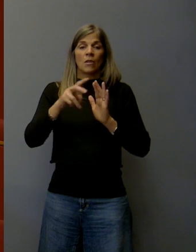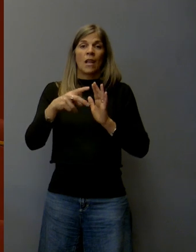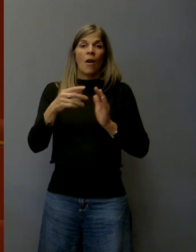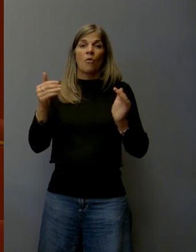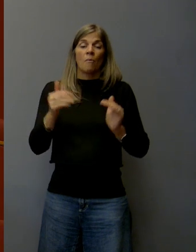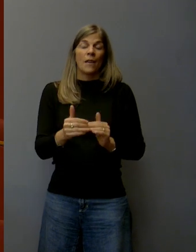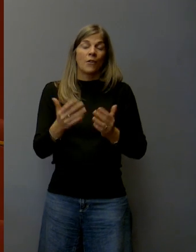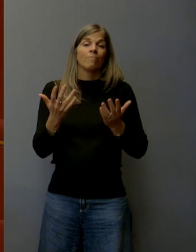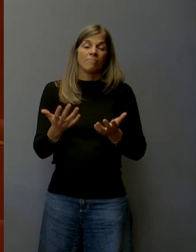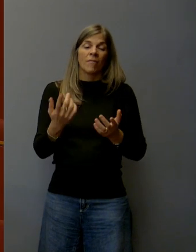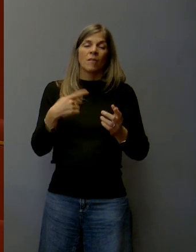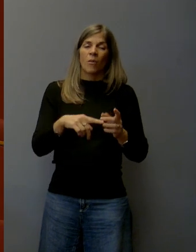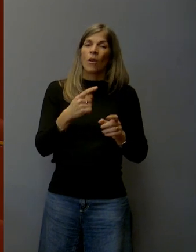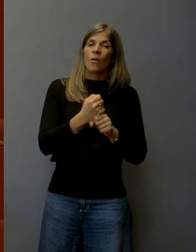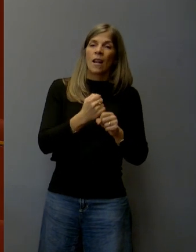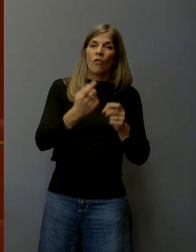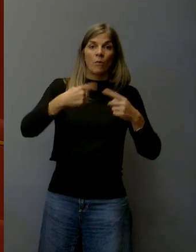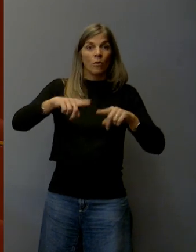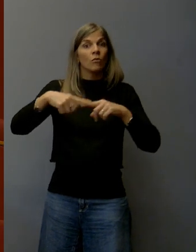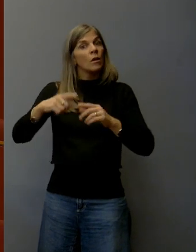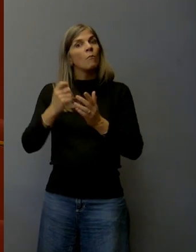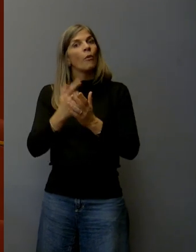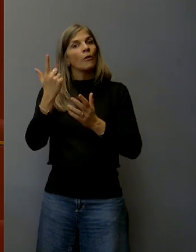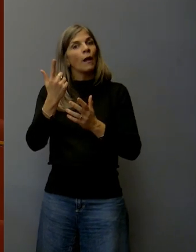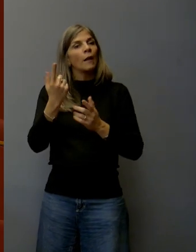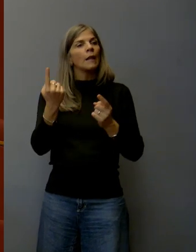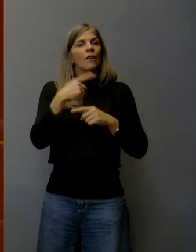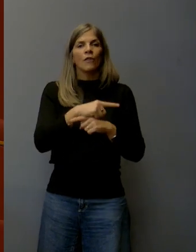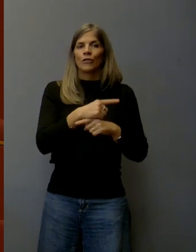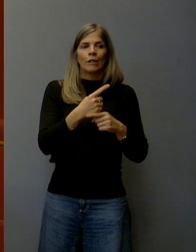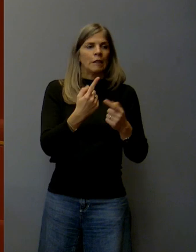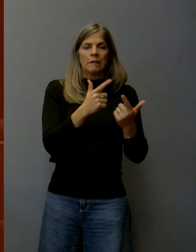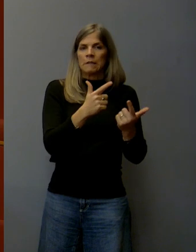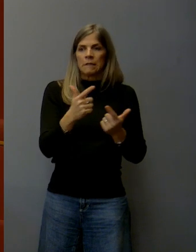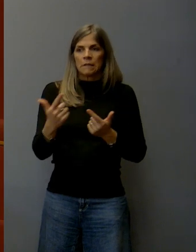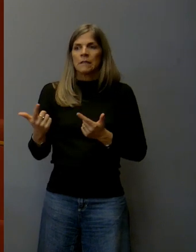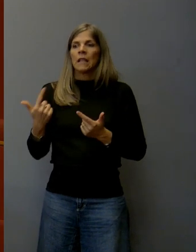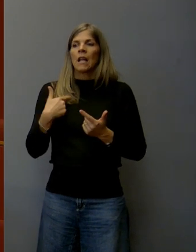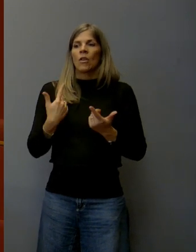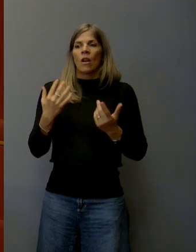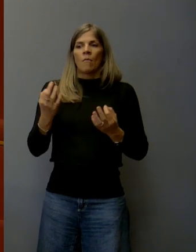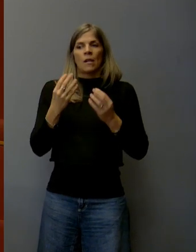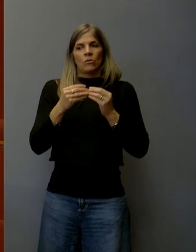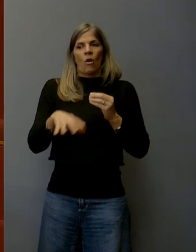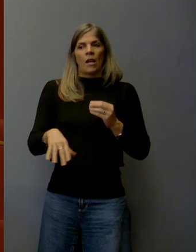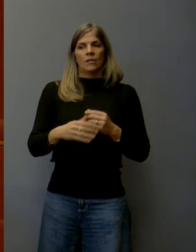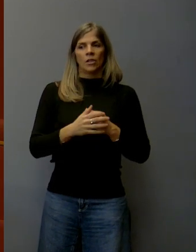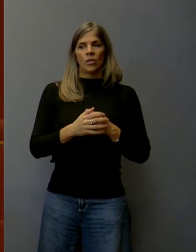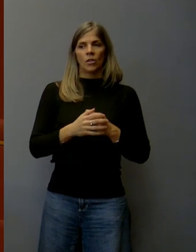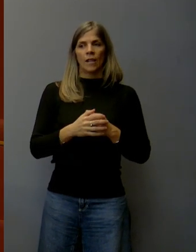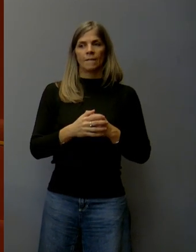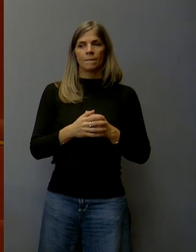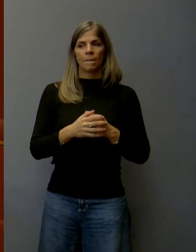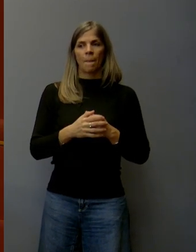lavori in commissione sono importanti ed è per questo che abbiamo perso un'occasione e abbiamo perso un'occasione perché certo non ho ma io sono d'accordo